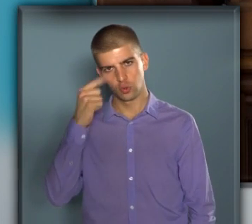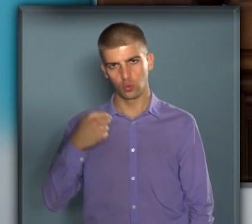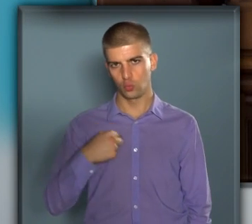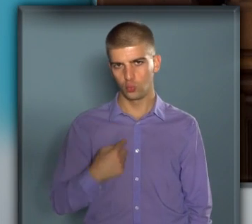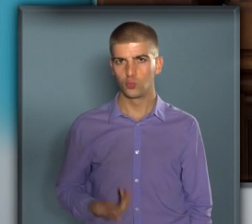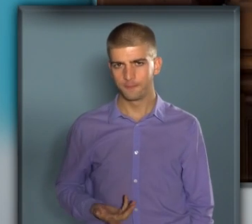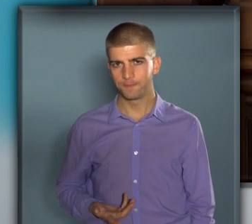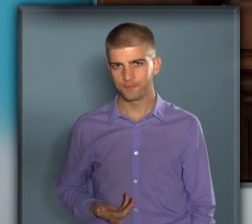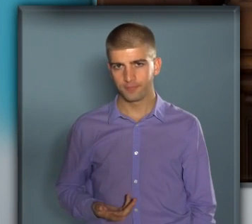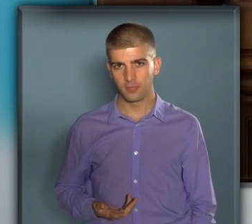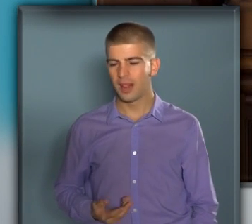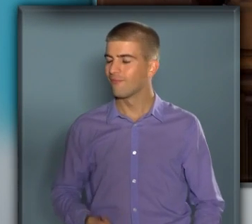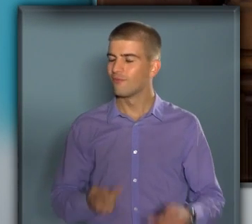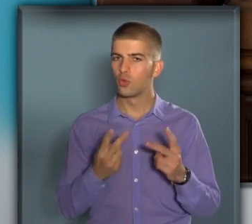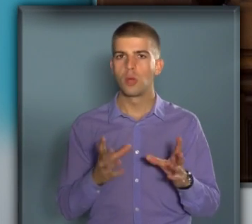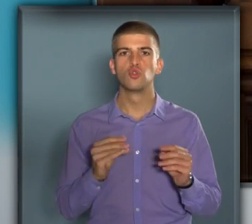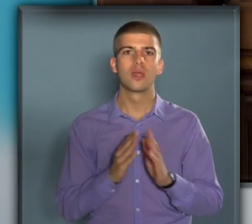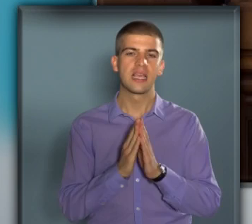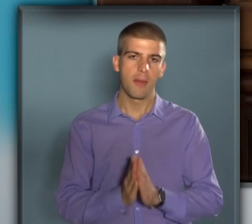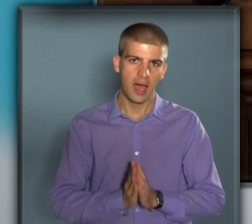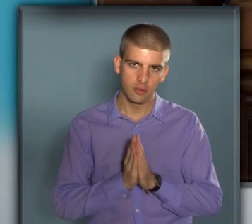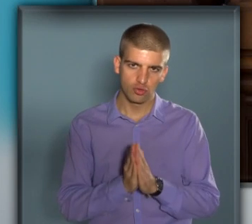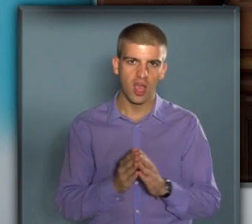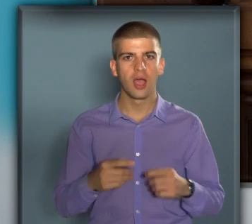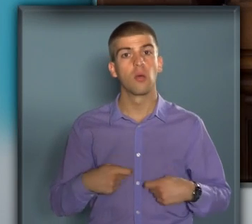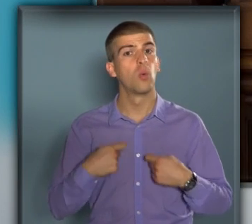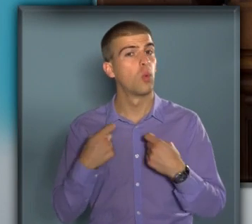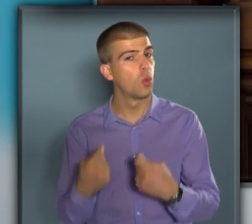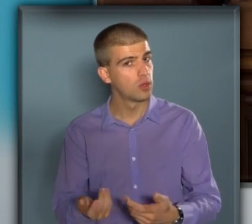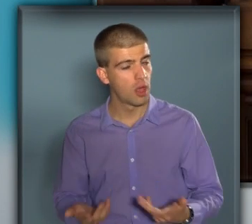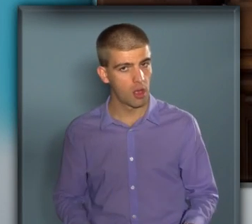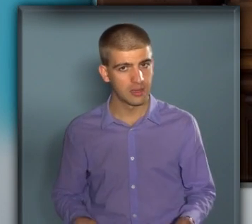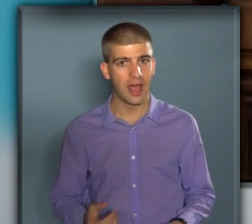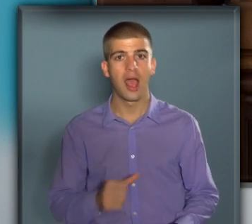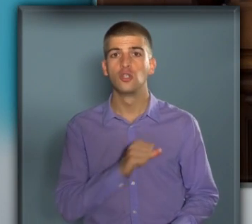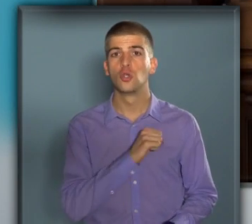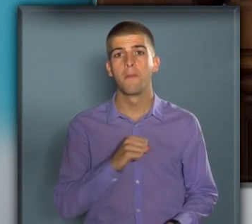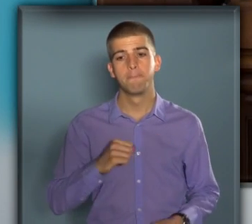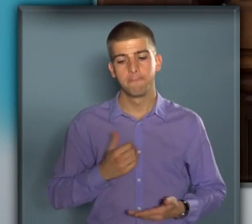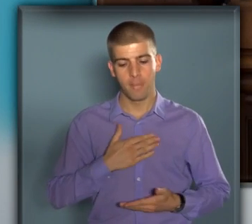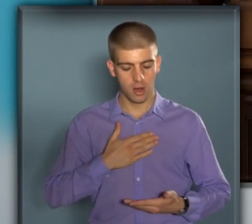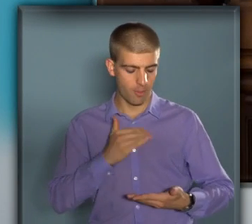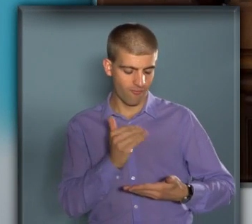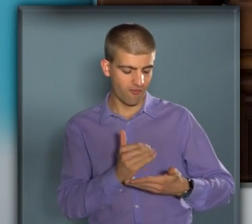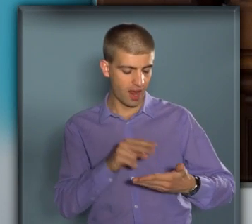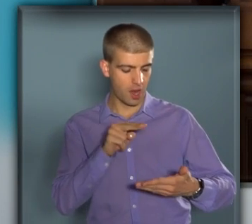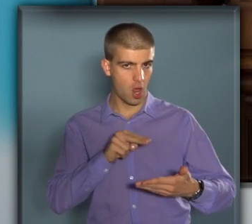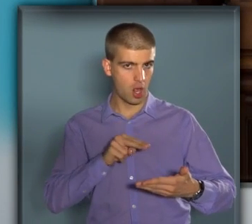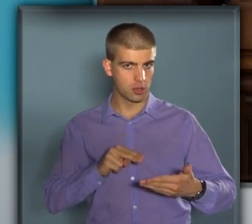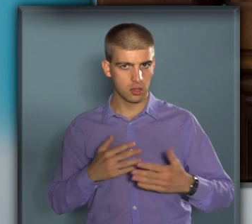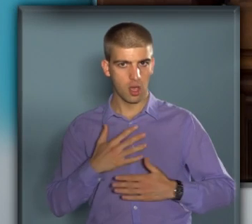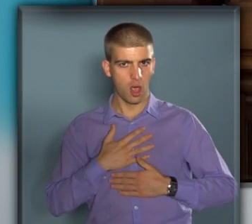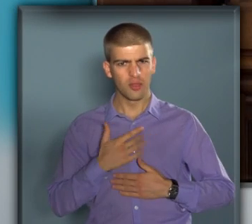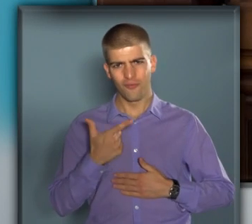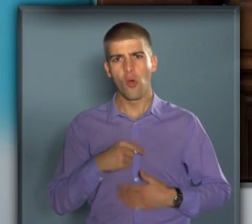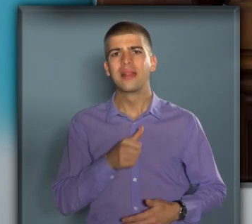telik. Mindenek előtt sok-sok imádsággal, odaadással, a magunk feladatait, ahogyan hallottuk az